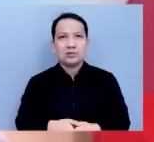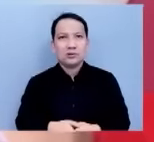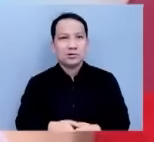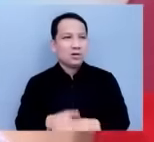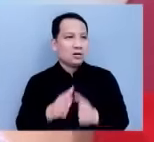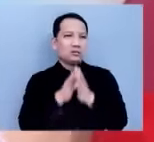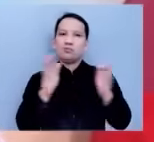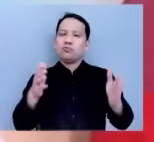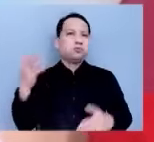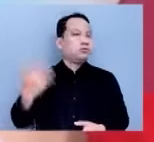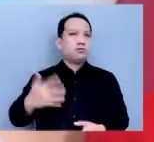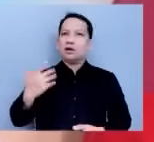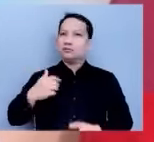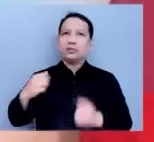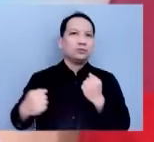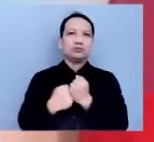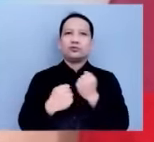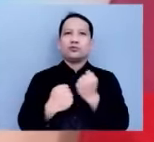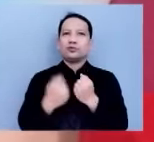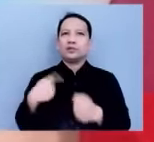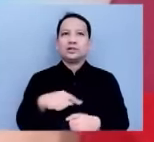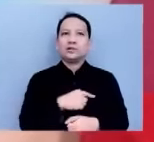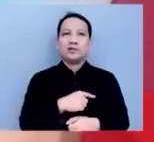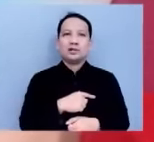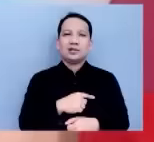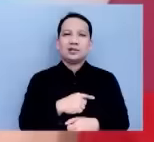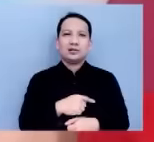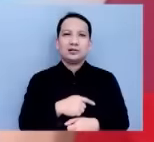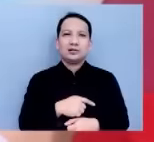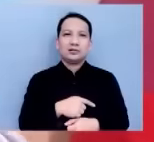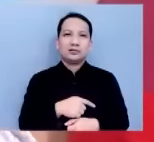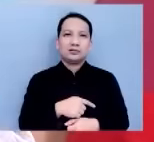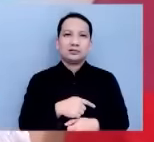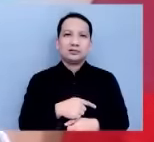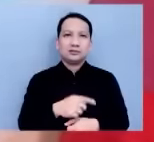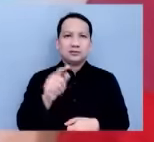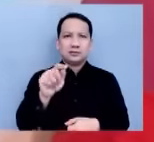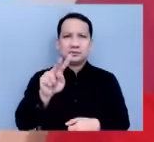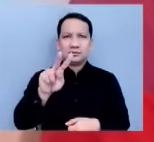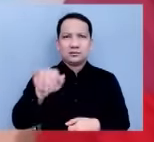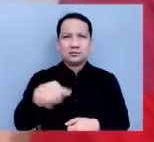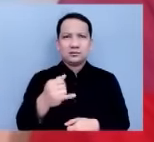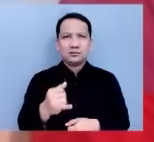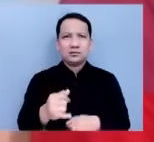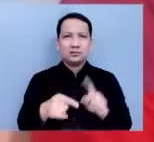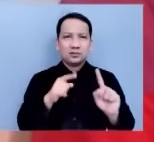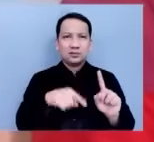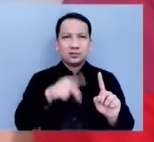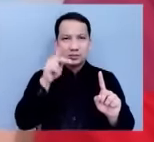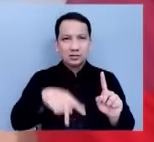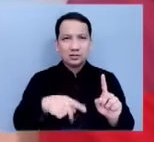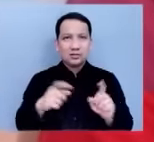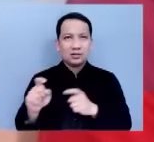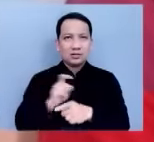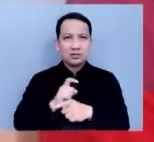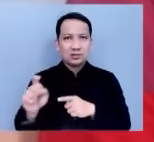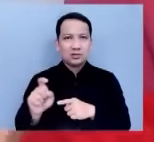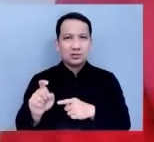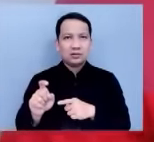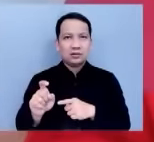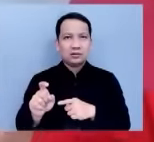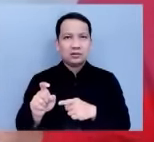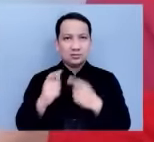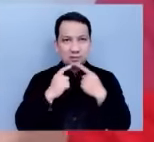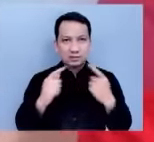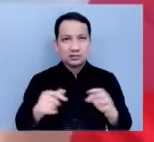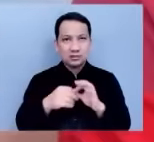din talaga yung suporta nila sa amin. And sabi mo, hindi okay na yung TVJ. Hindi. May isang taong nag-text na nagpapabati ngayon.